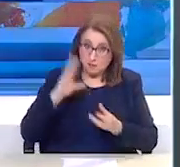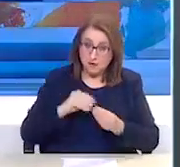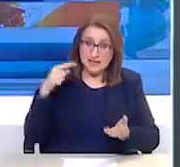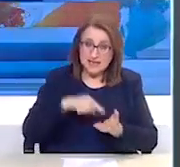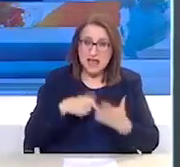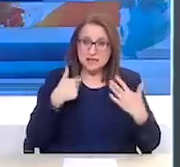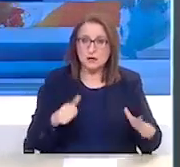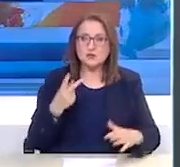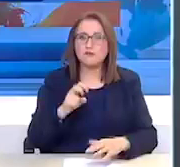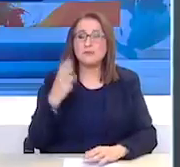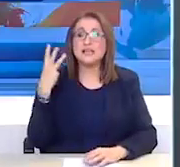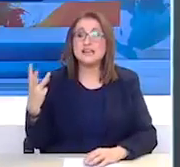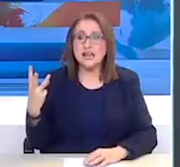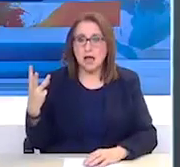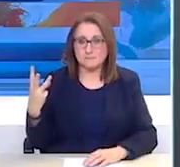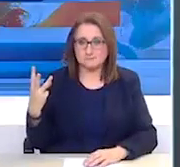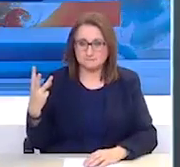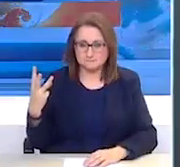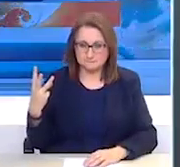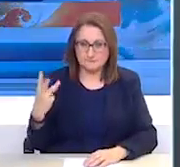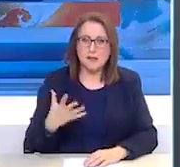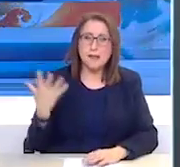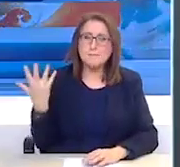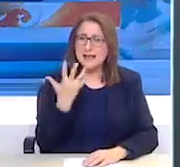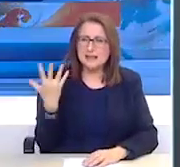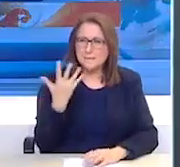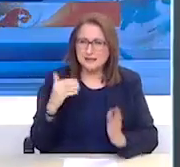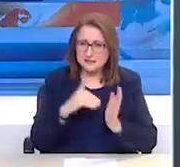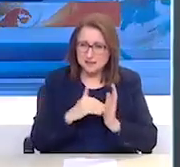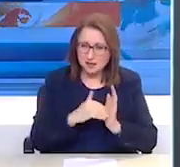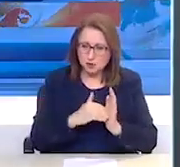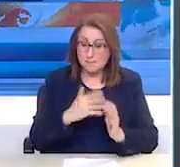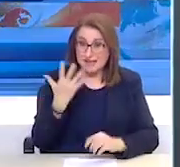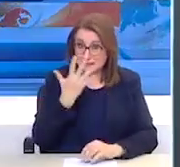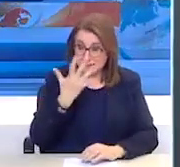1.673, εκ των οποίων το 55% αφορά άνδρες.